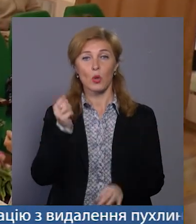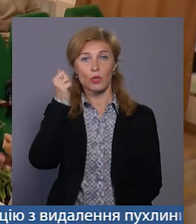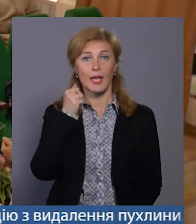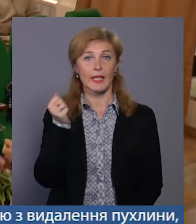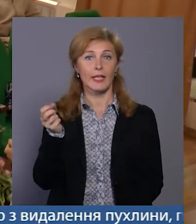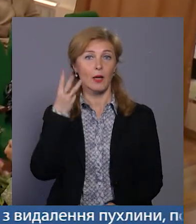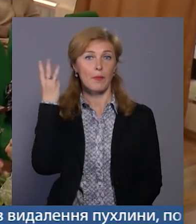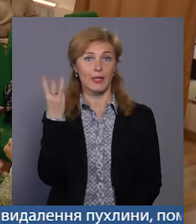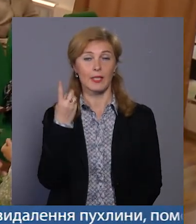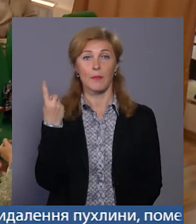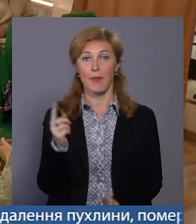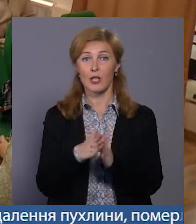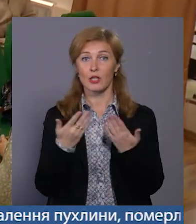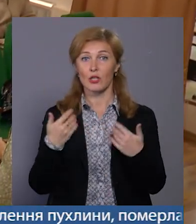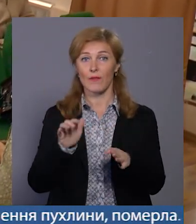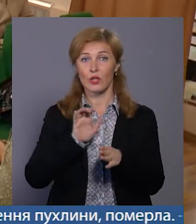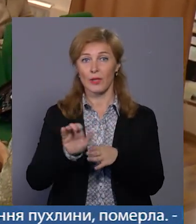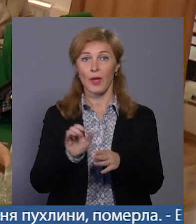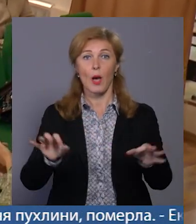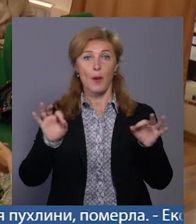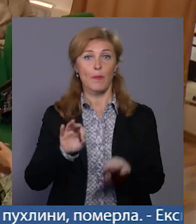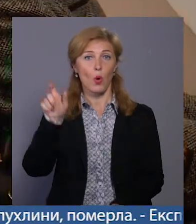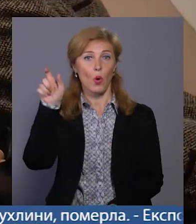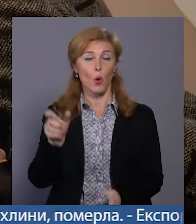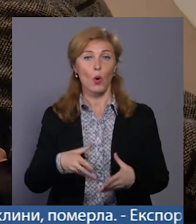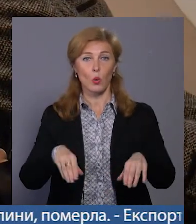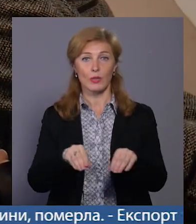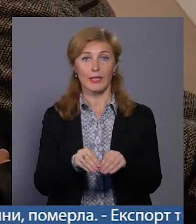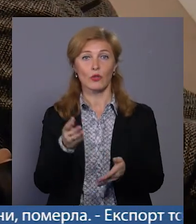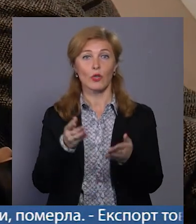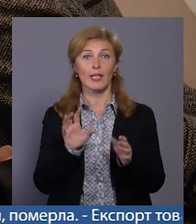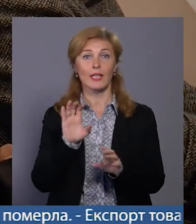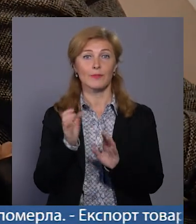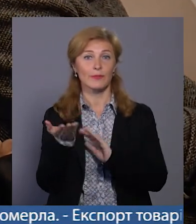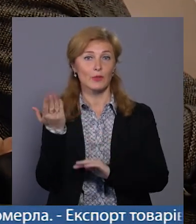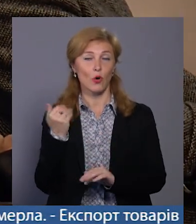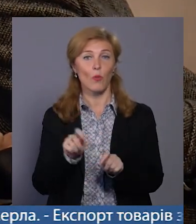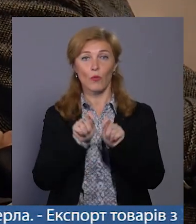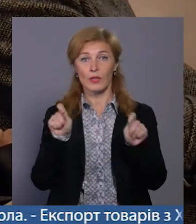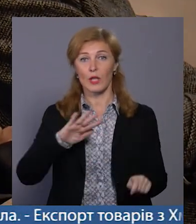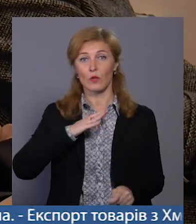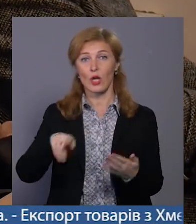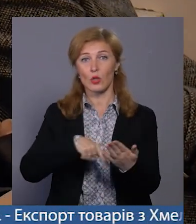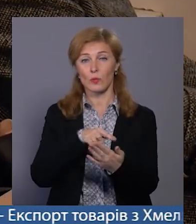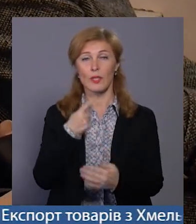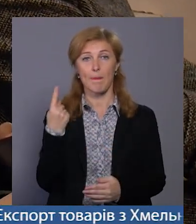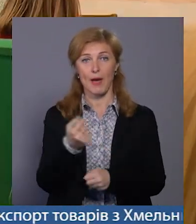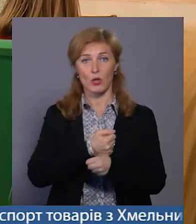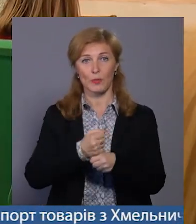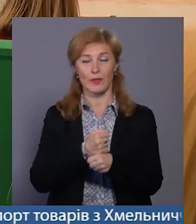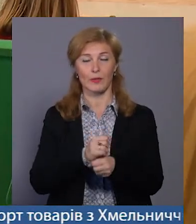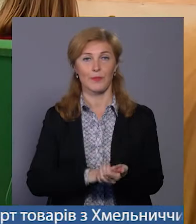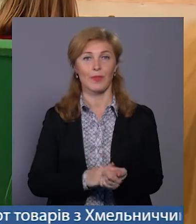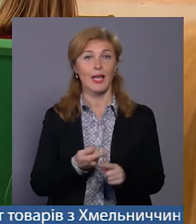книжка уже у видавництві. Вона про родину Людвіга Дірєвоєда, який понад століття тому відкрив у нашому місті першу аптеку. Імовірно,